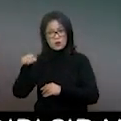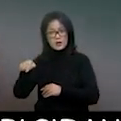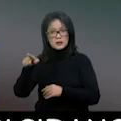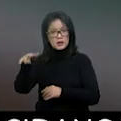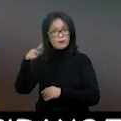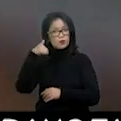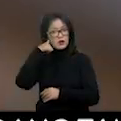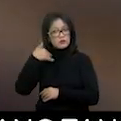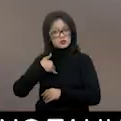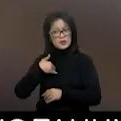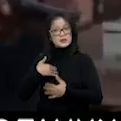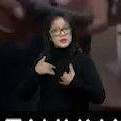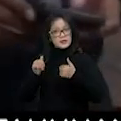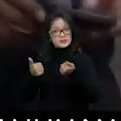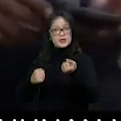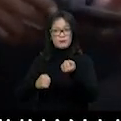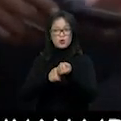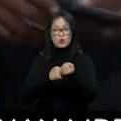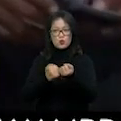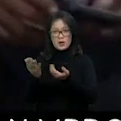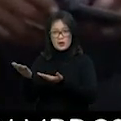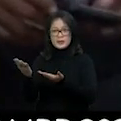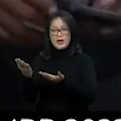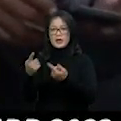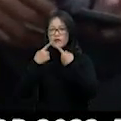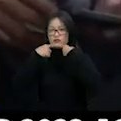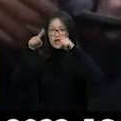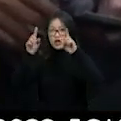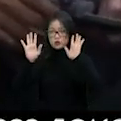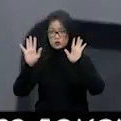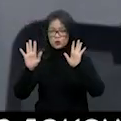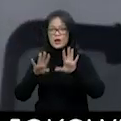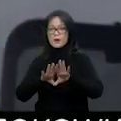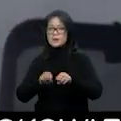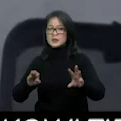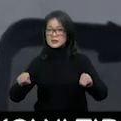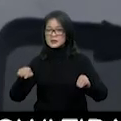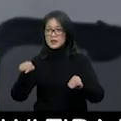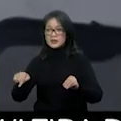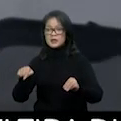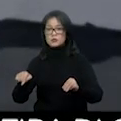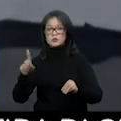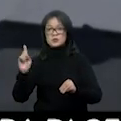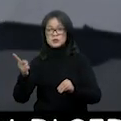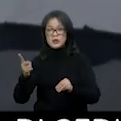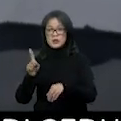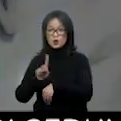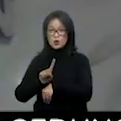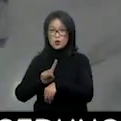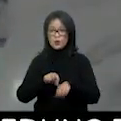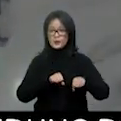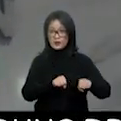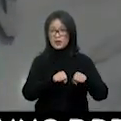saya siap membela kamu gratis. Pasca viral di media sosial, pegawai minimarket akhirnya melaporkan ibu pencuri coklat ke Mapolres